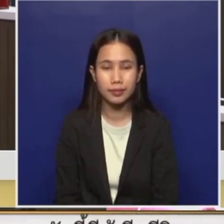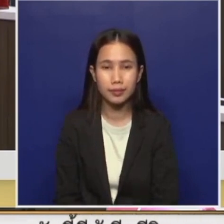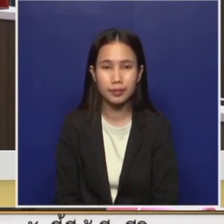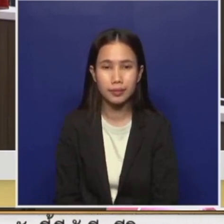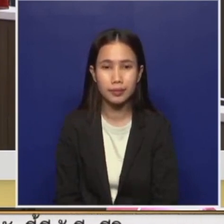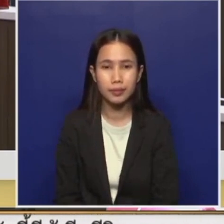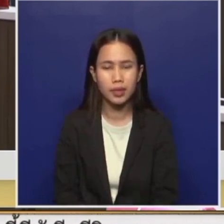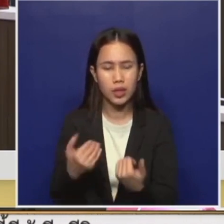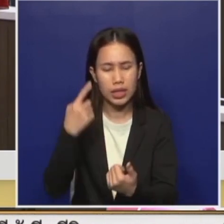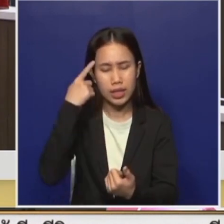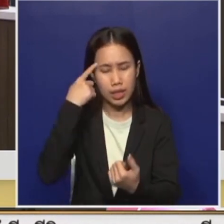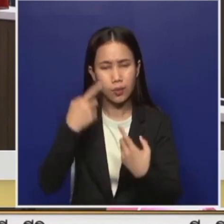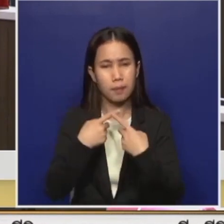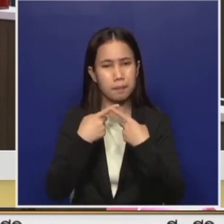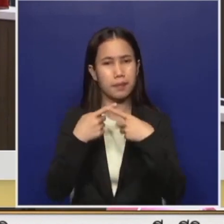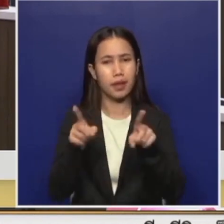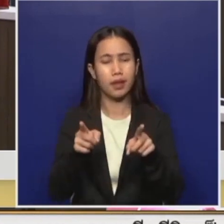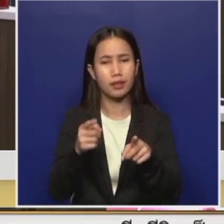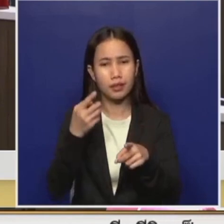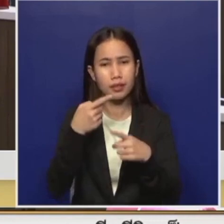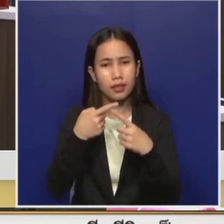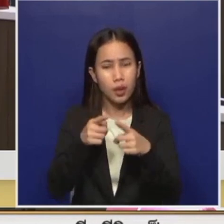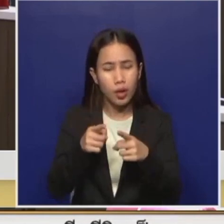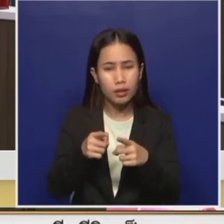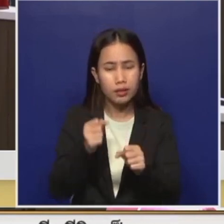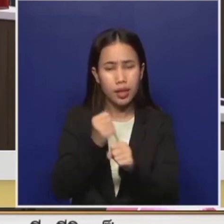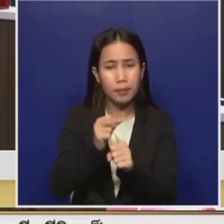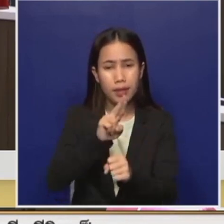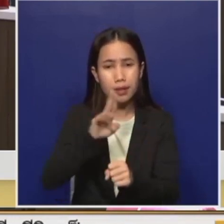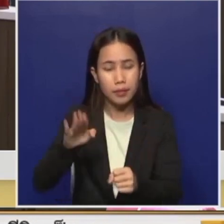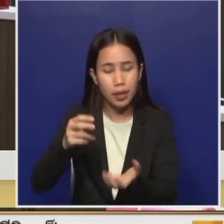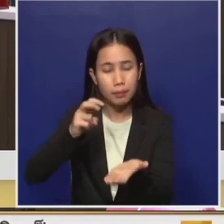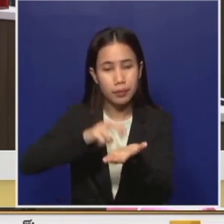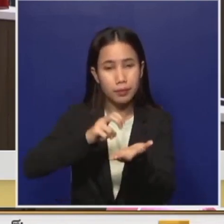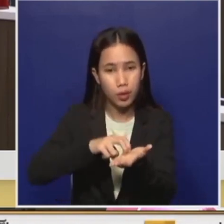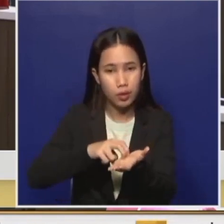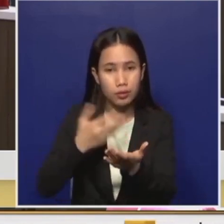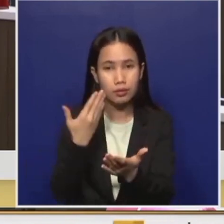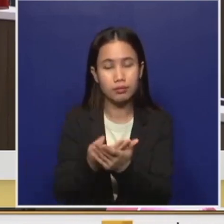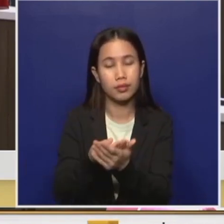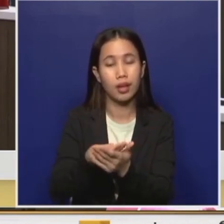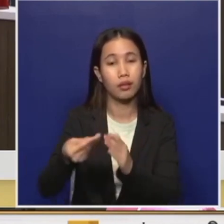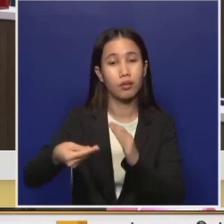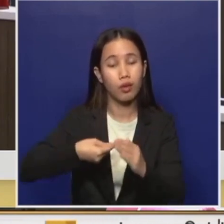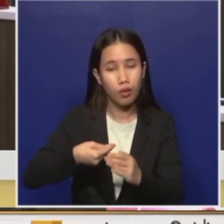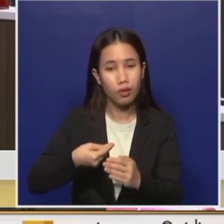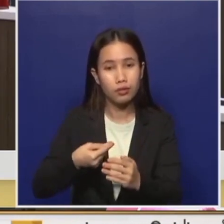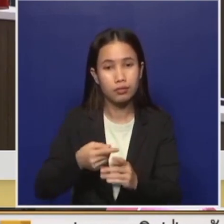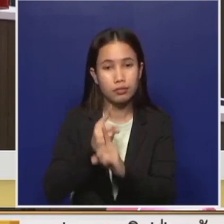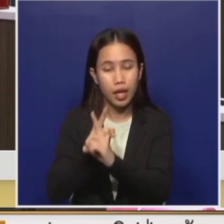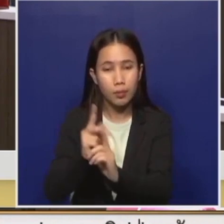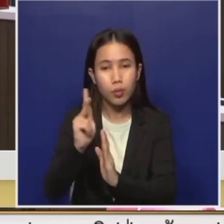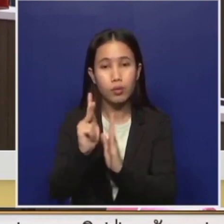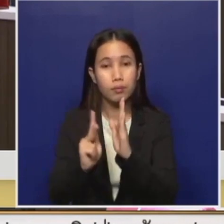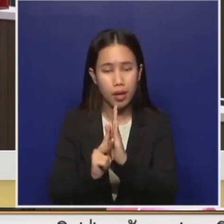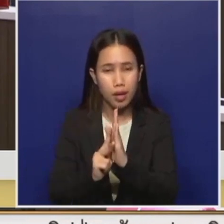มันเป็นเรื่องแปลกครับมีการออกระเบียบรองรับเงินทอนถูกต้องตามขดหมายตามระเบีย